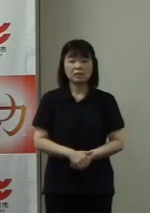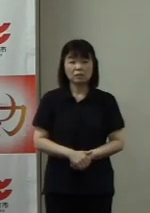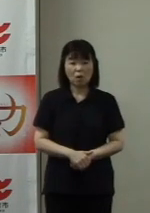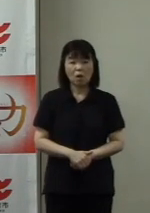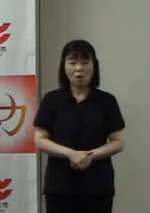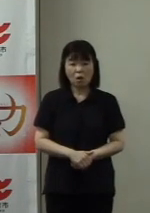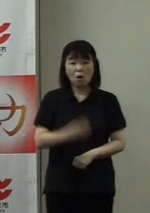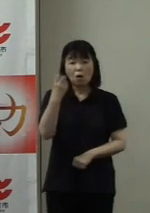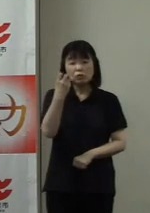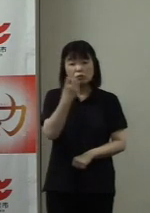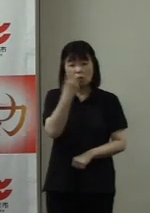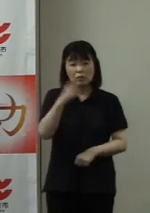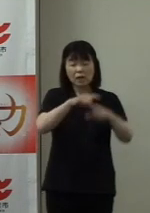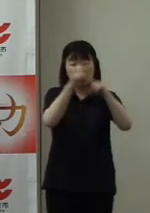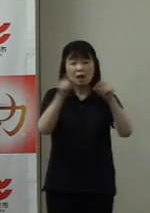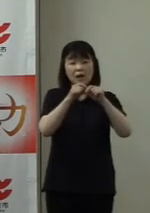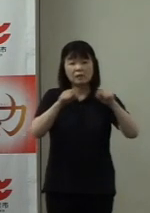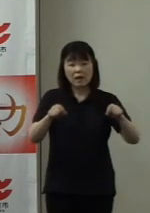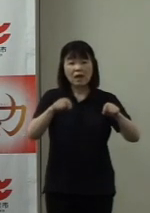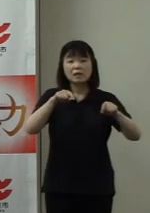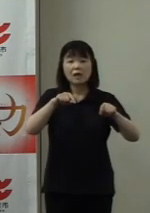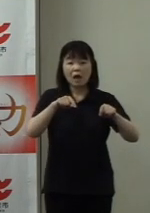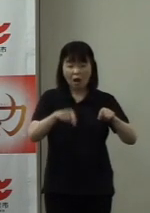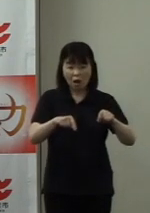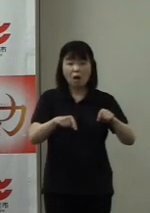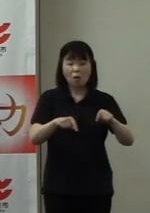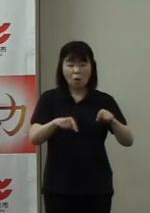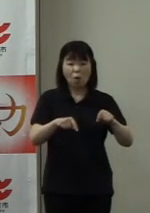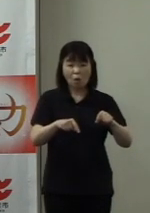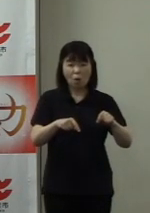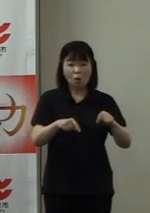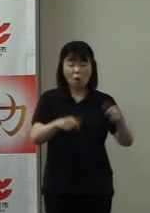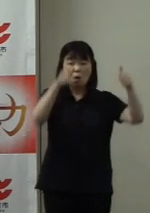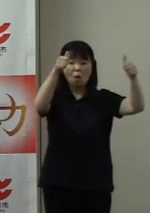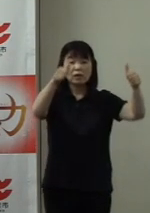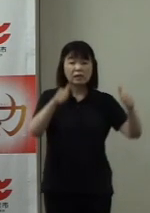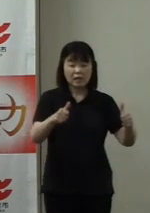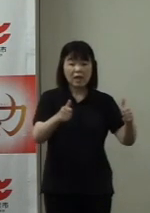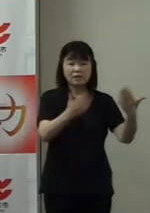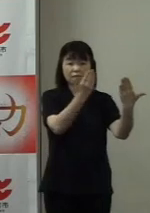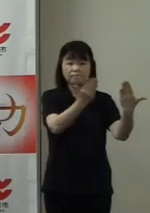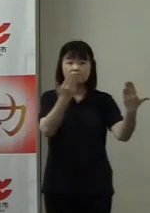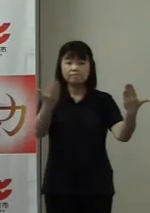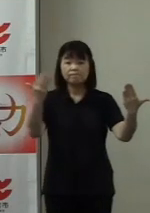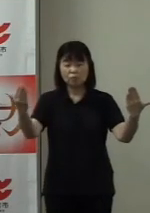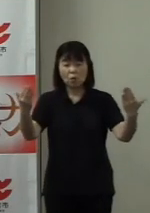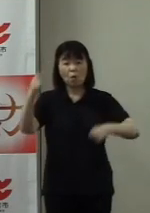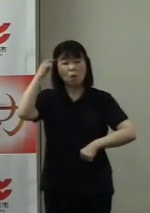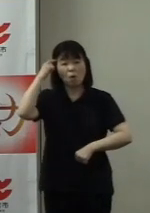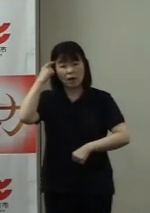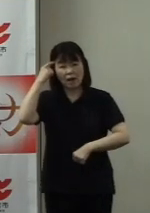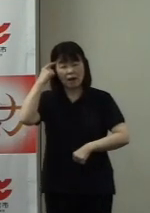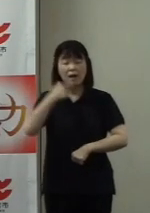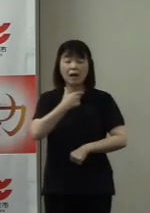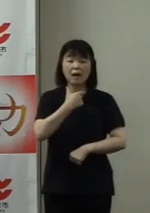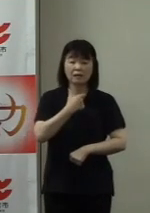調査結果を外で掲示をするような、掲示板の新たな設置とかということは考えていきたいと思い